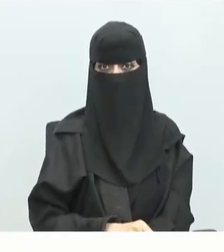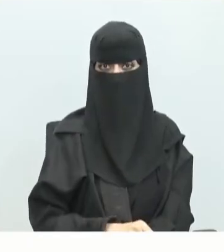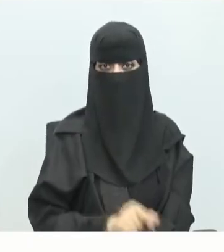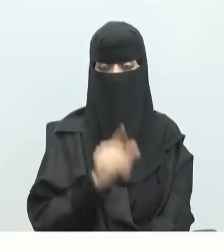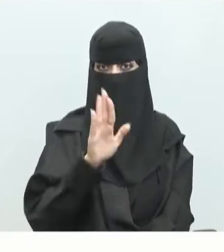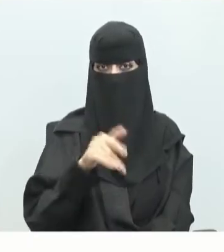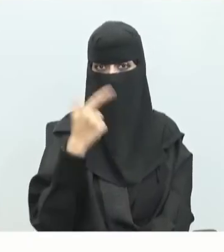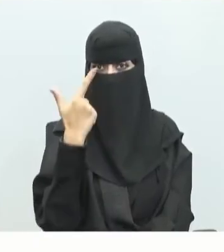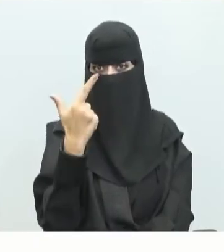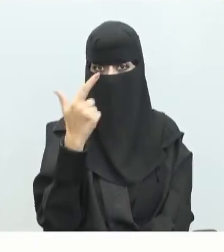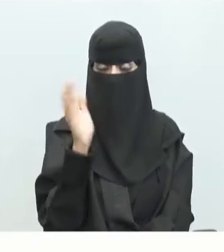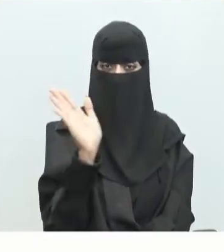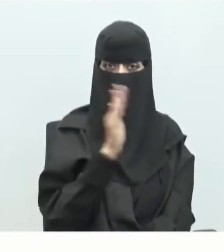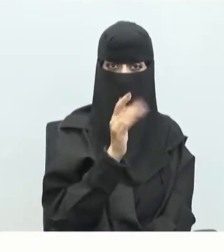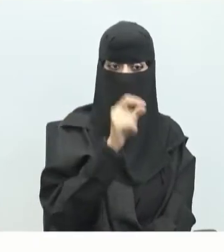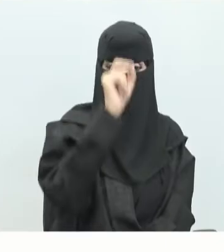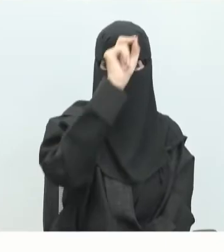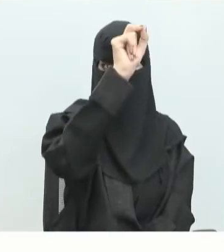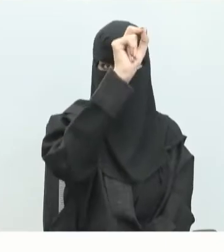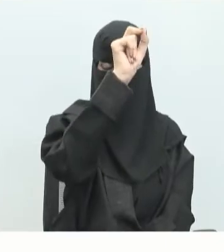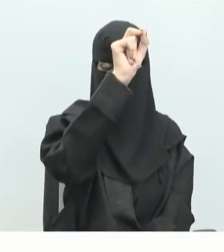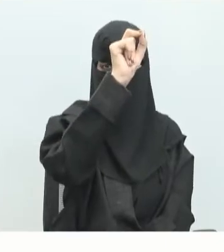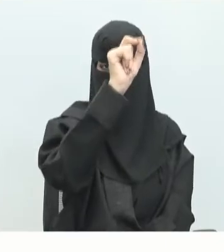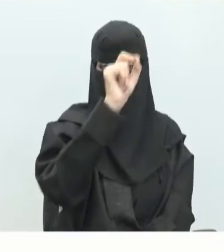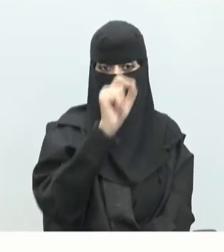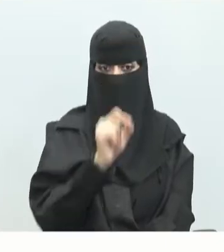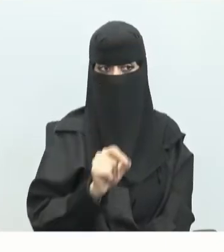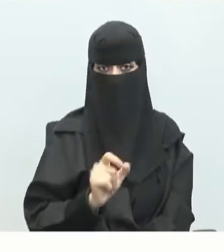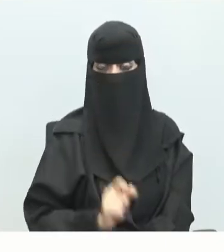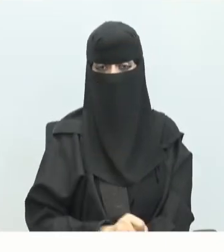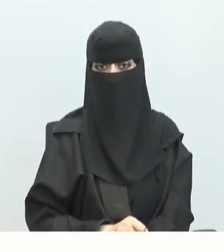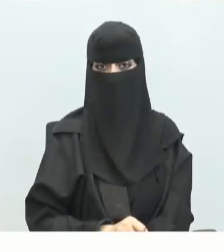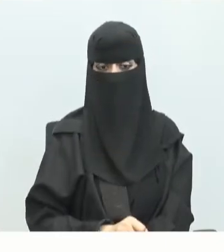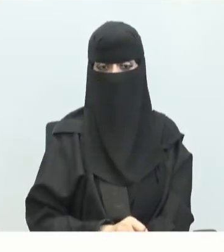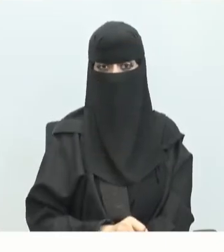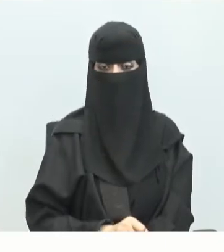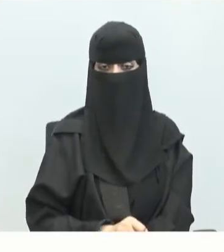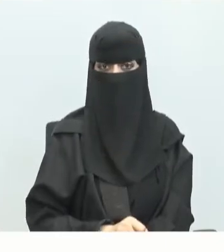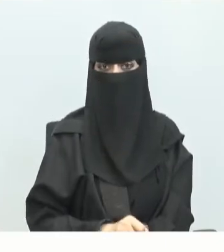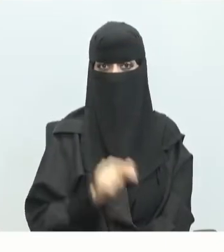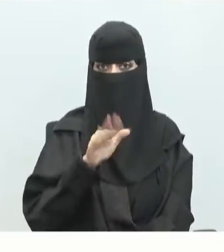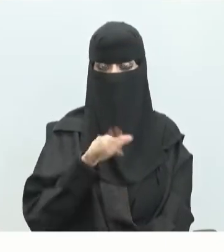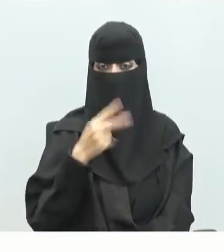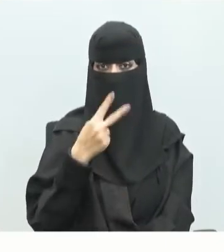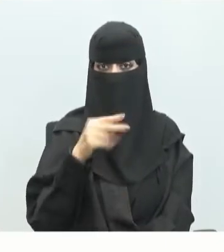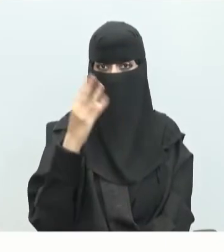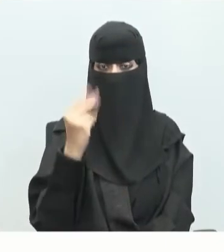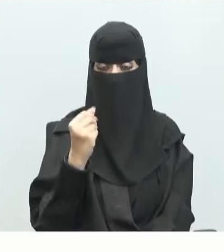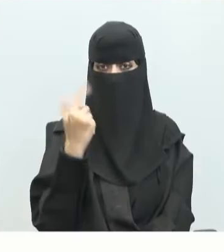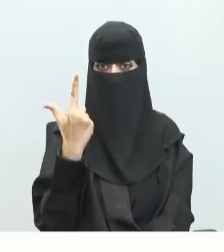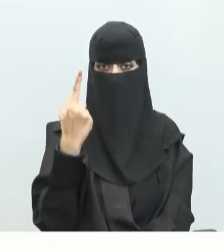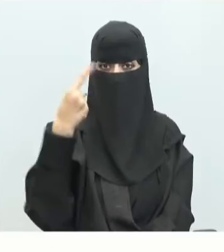ننتقل الى العدد الاخر بجانبه العدد واحد من اعلى الى اسفل اذا هنا العدد